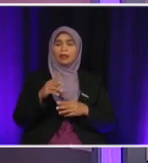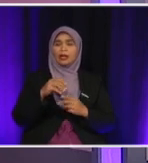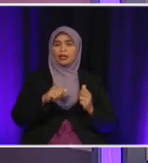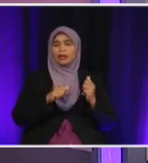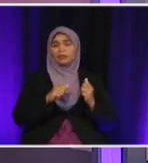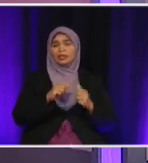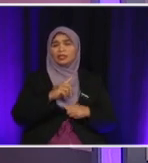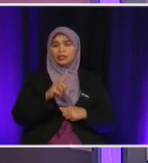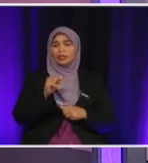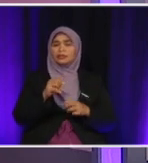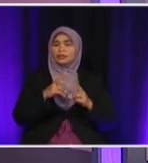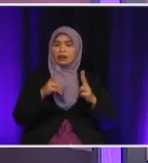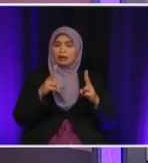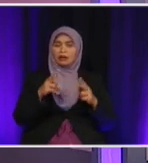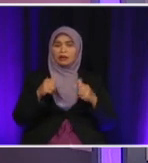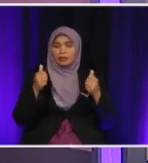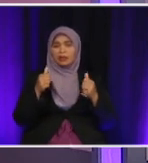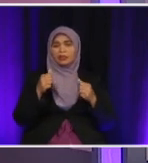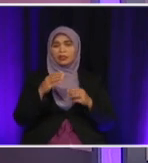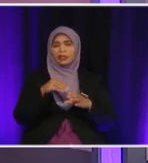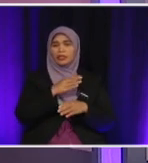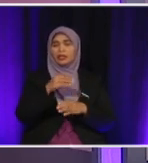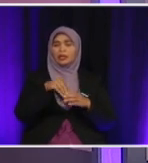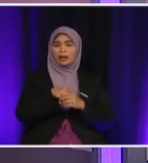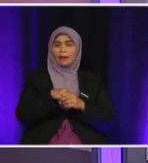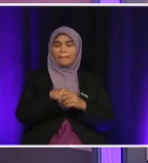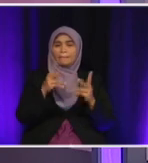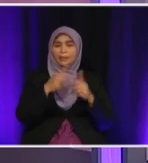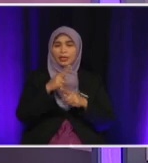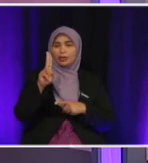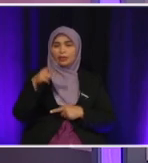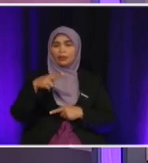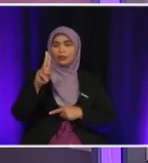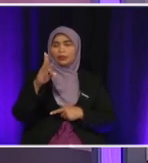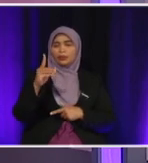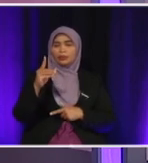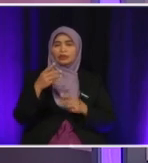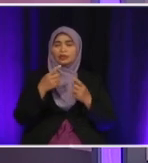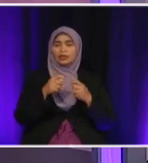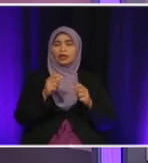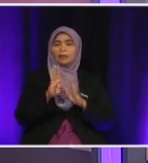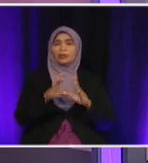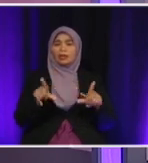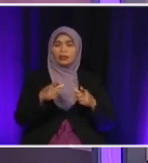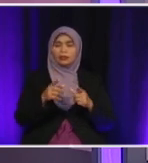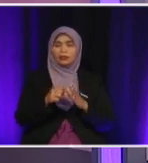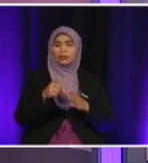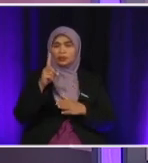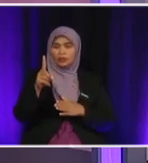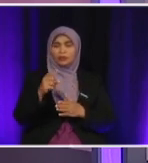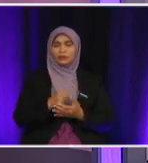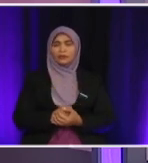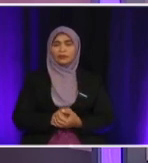hebat dan dalam Perang Uhud telah berlaku sesuatu kepada umat Islam dan Rasulullah juga Apakah kita